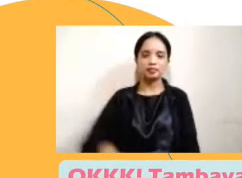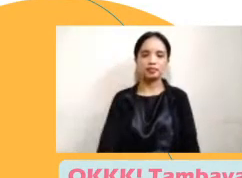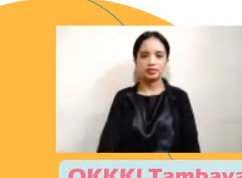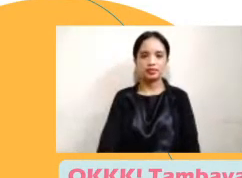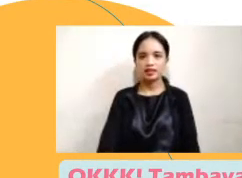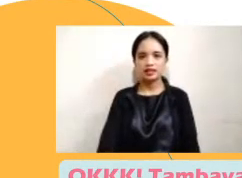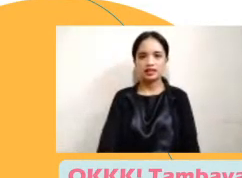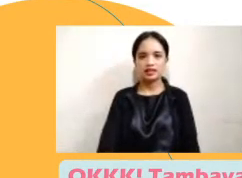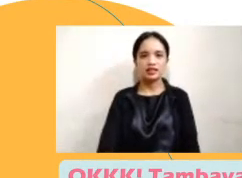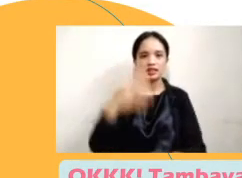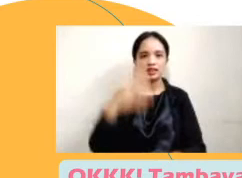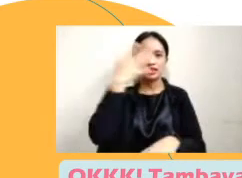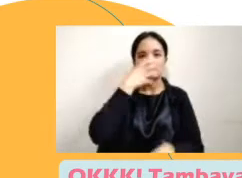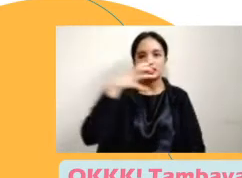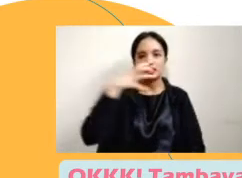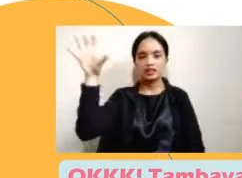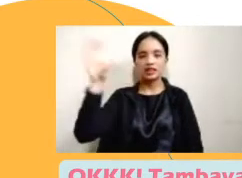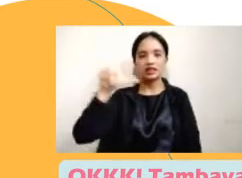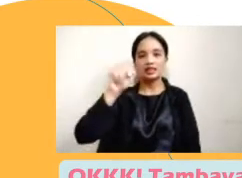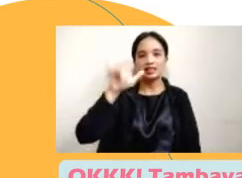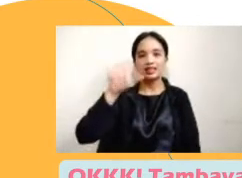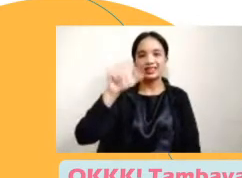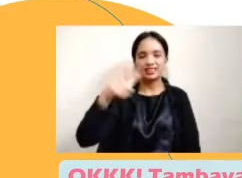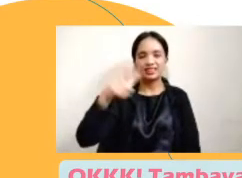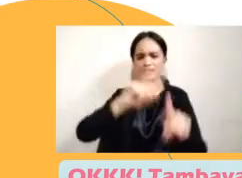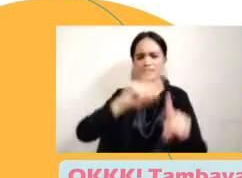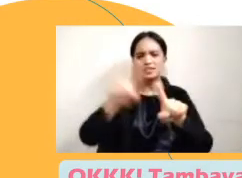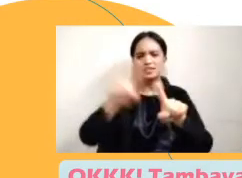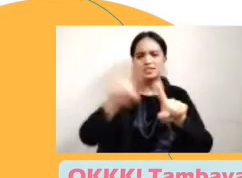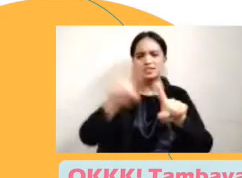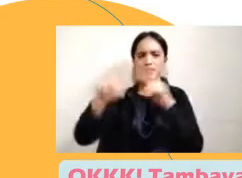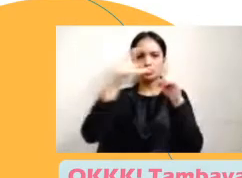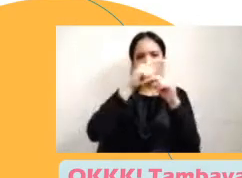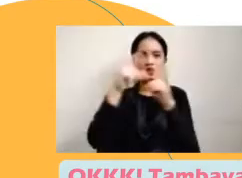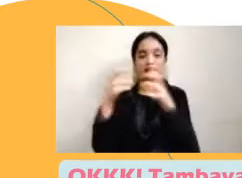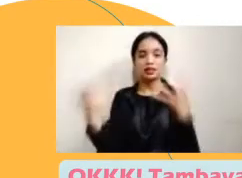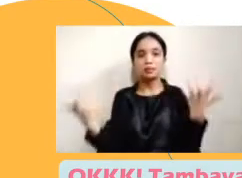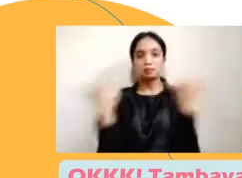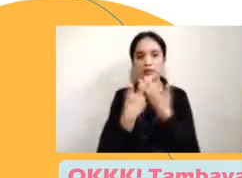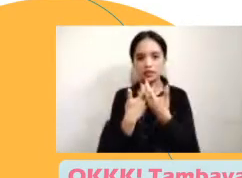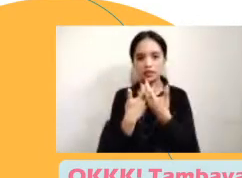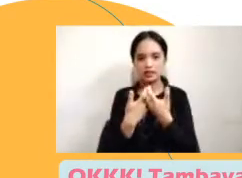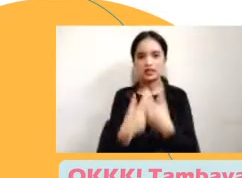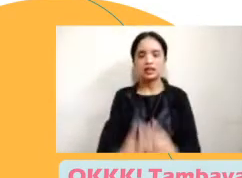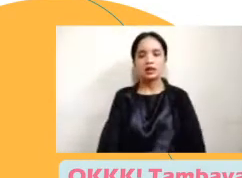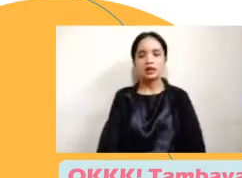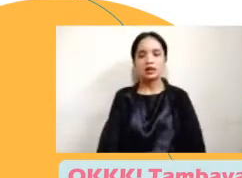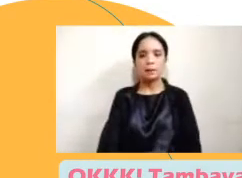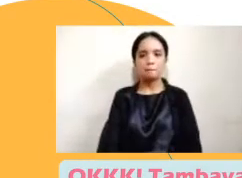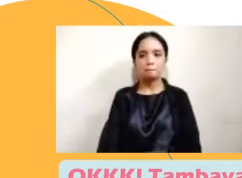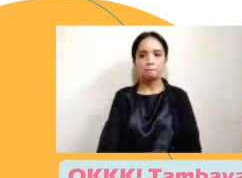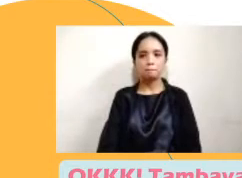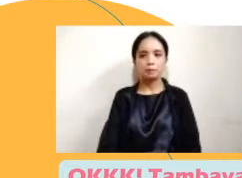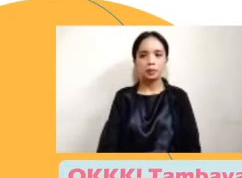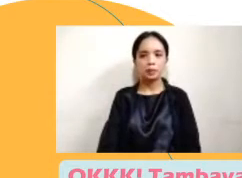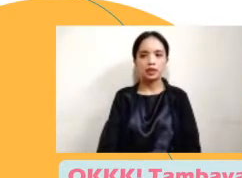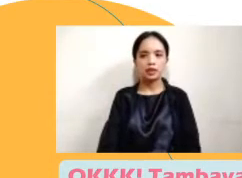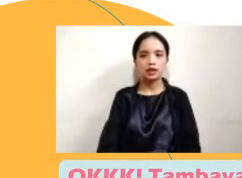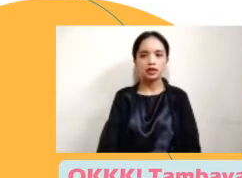Layag. Ligali. Ligali. Banaag. Patag.